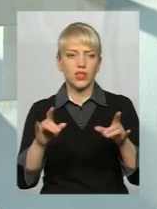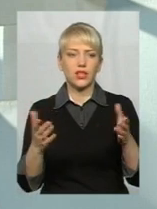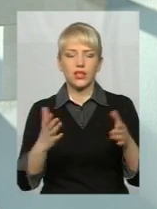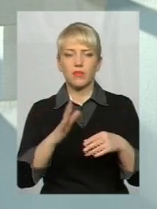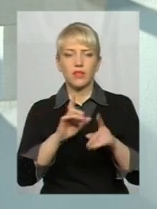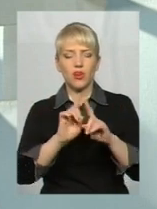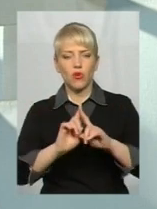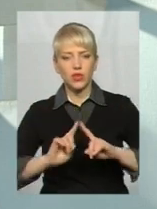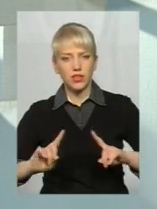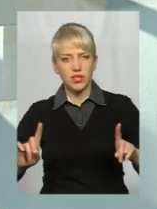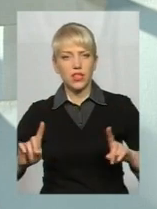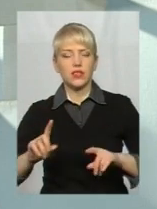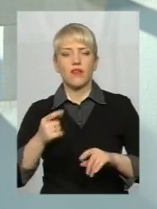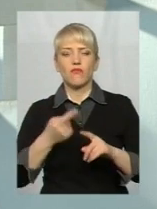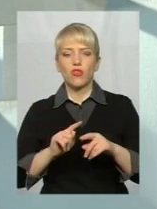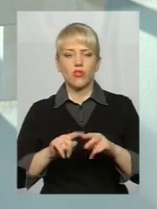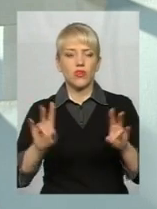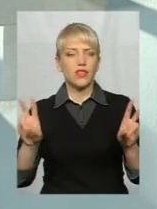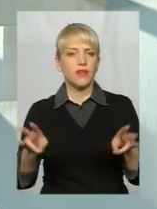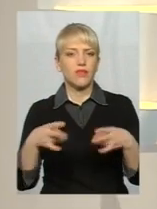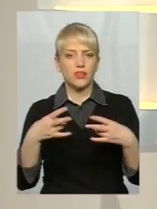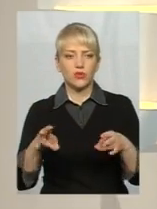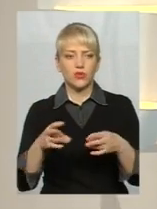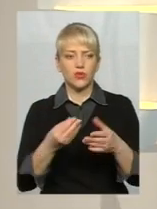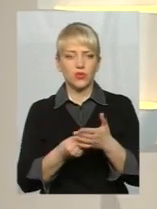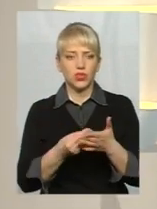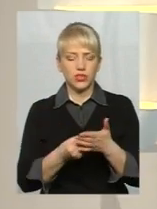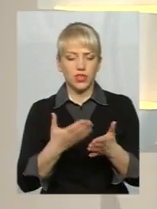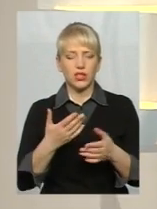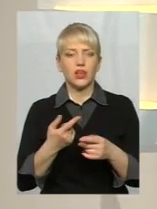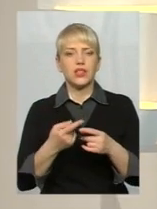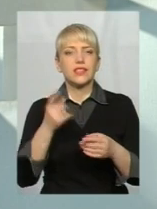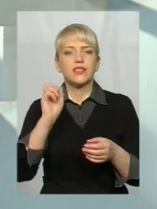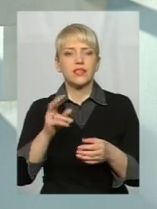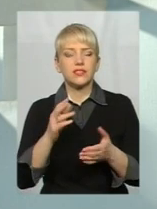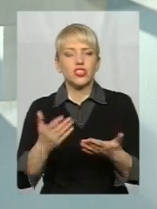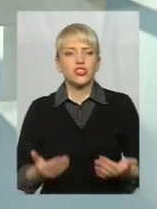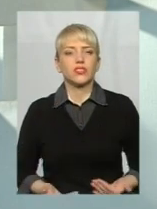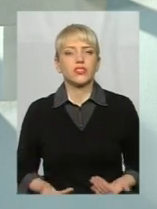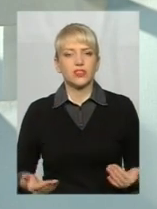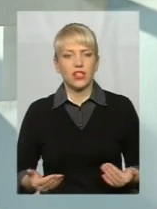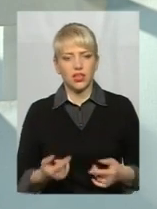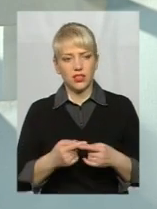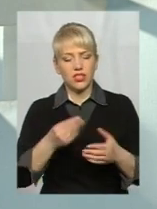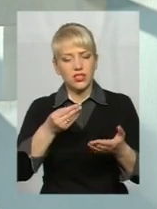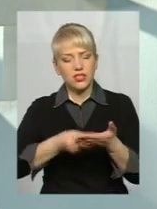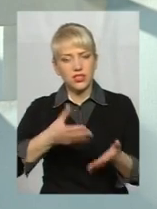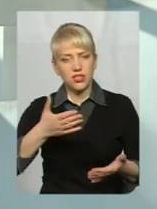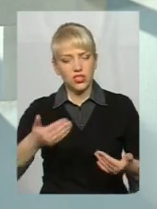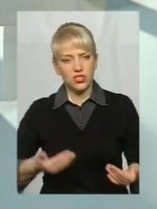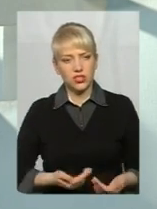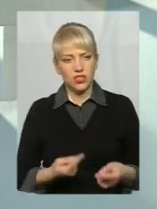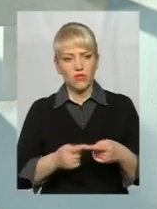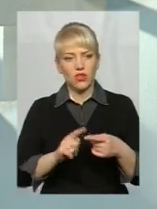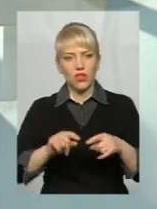неординарне, воно не вартує навіть поряд стояти з цінністю життя. І ця цінність життя теж формується в сім'ї.